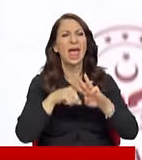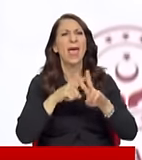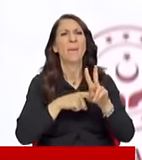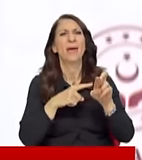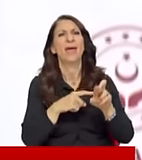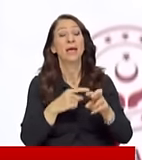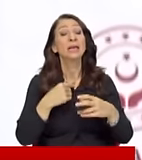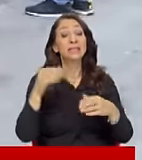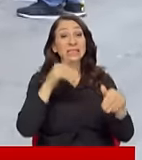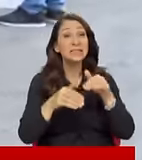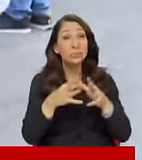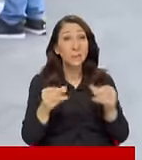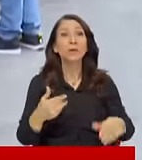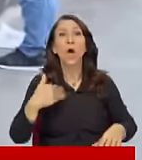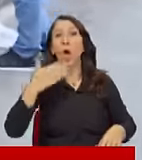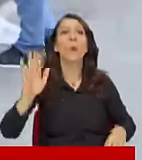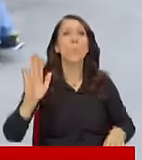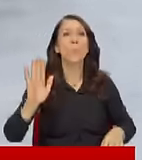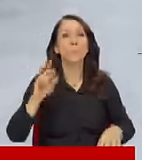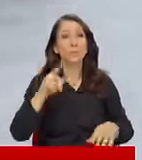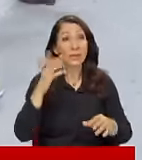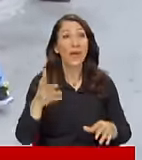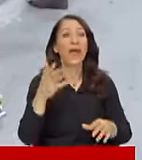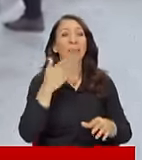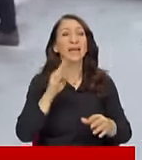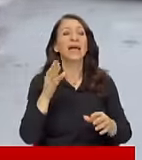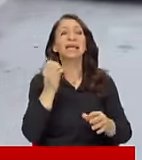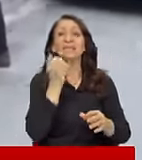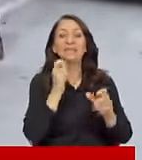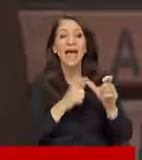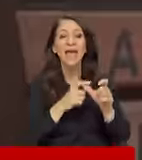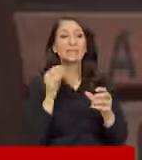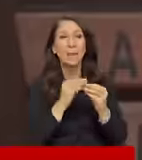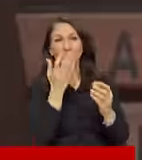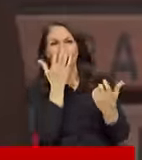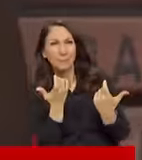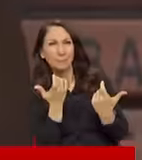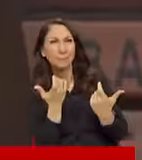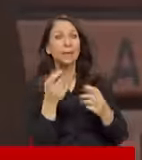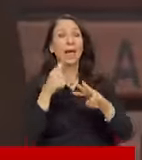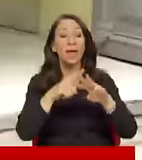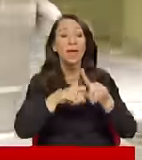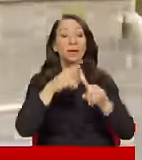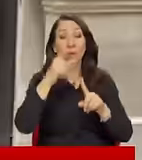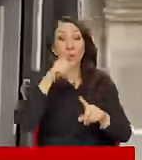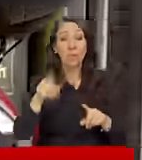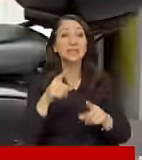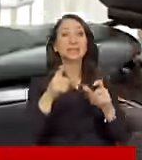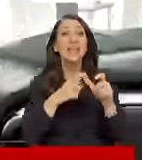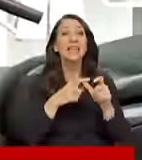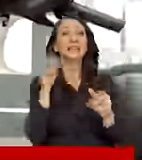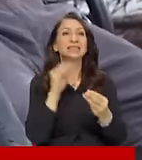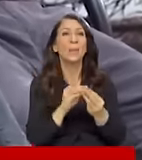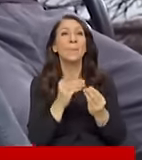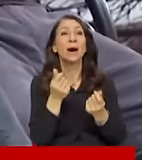Seçim kaybetsek de yok. Bu kez de emekliler seyyanen zam bekliyordu. Erdoğan EYT yüzünden seyyanen